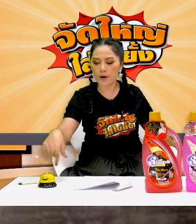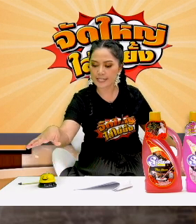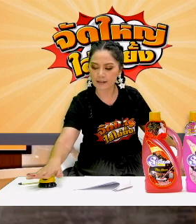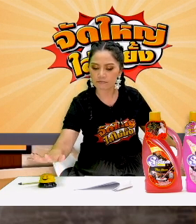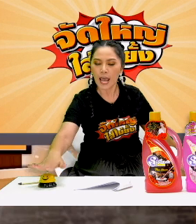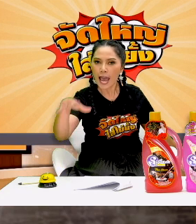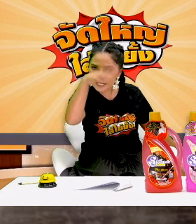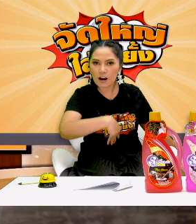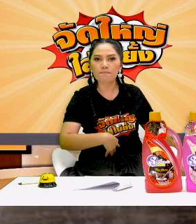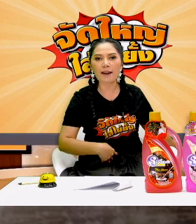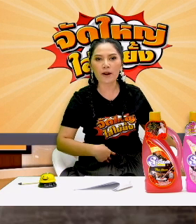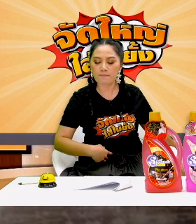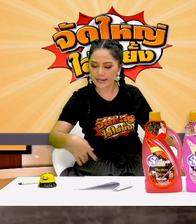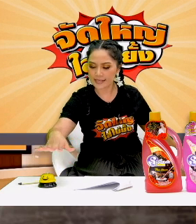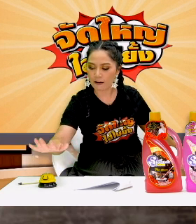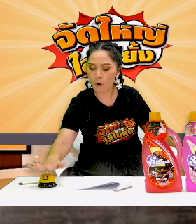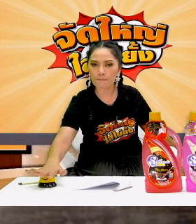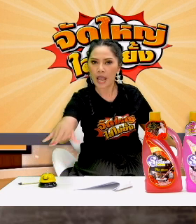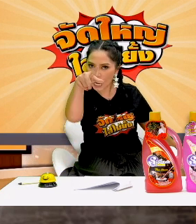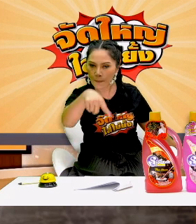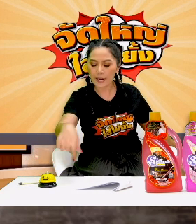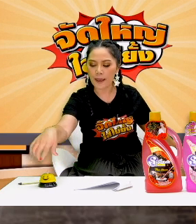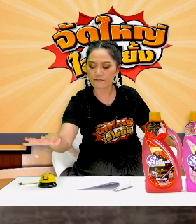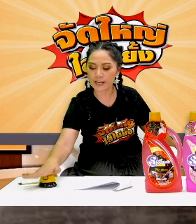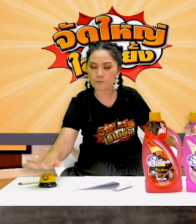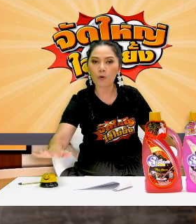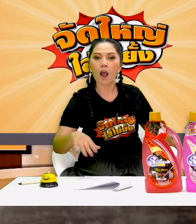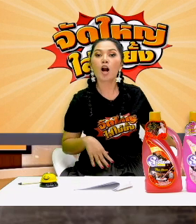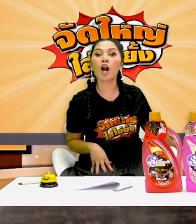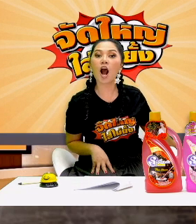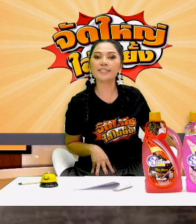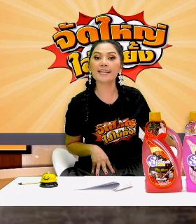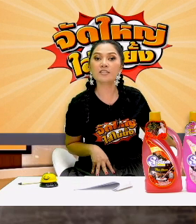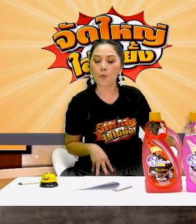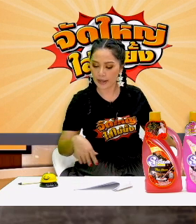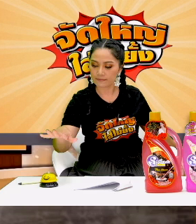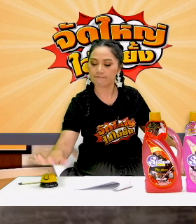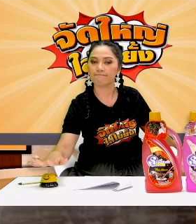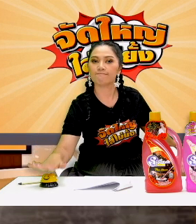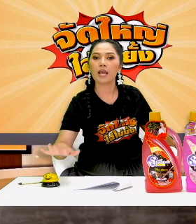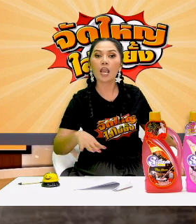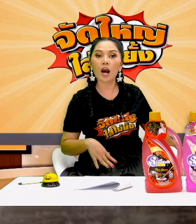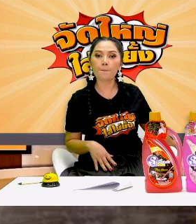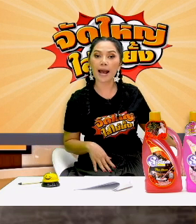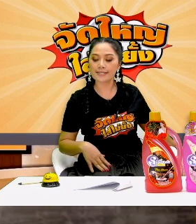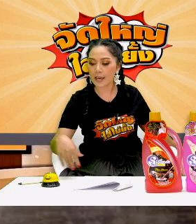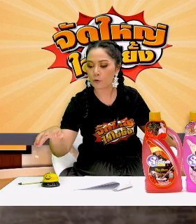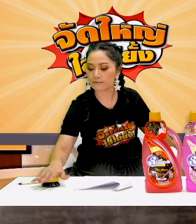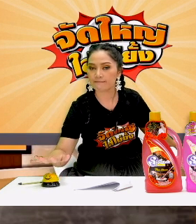ไปช่วยฉันให้เกิดมาตรวัดใหม่ในสังคมเข้าไปในเพจ Facebook ก็ฉันสวย